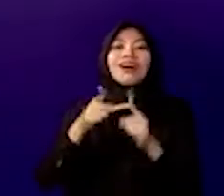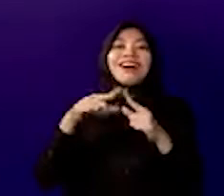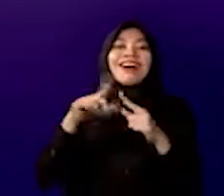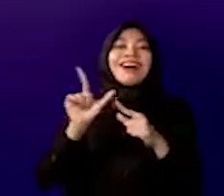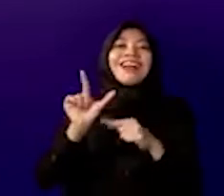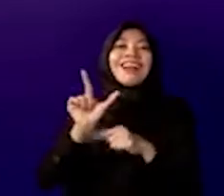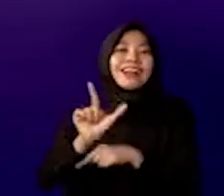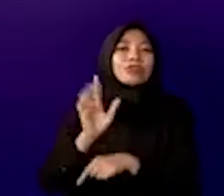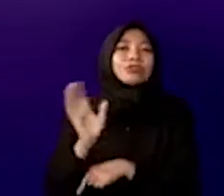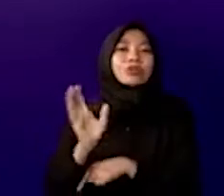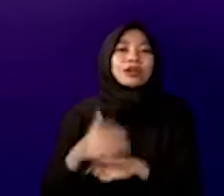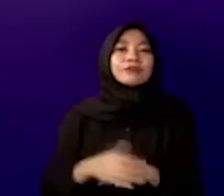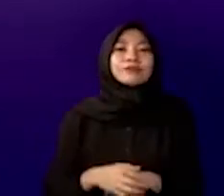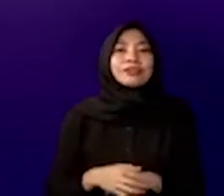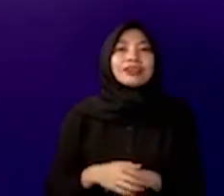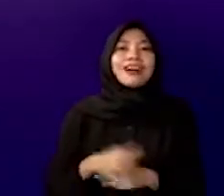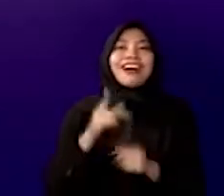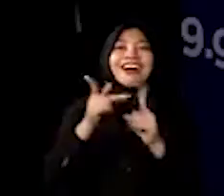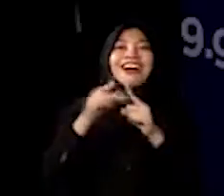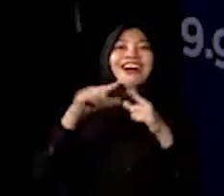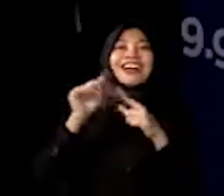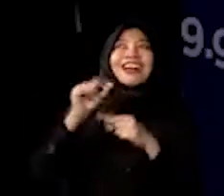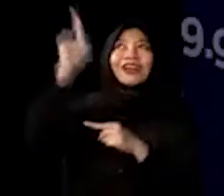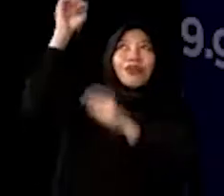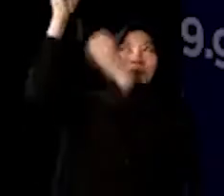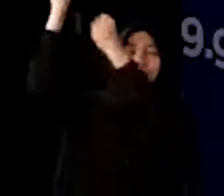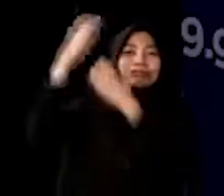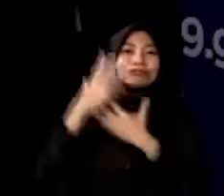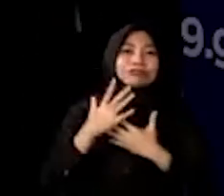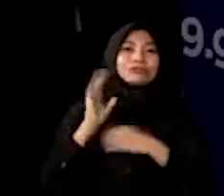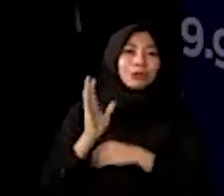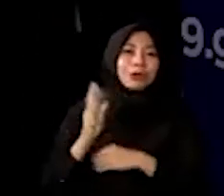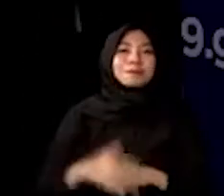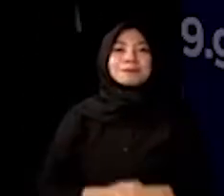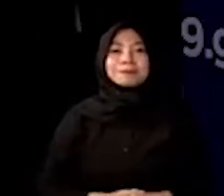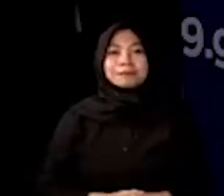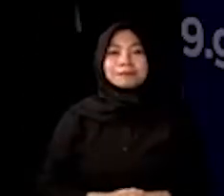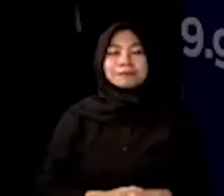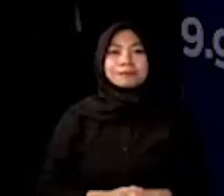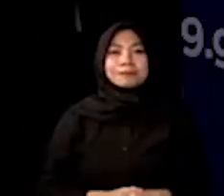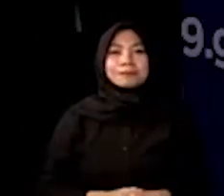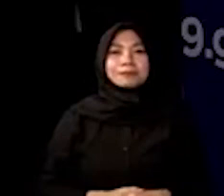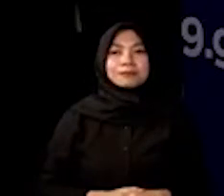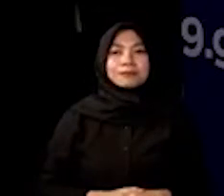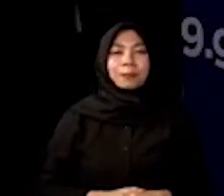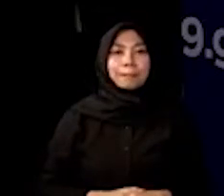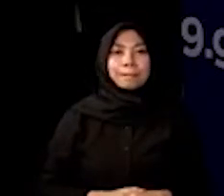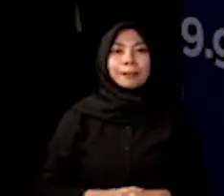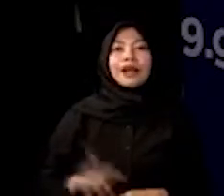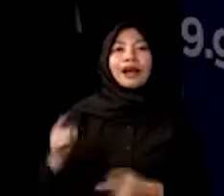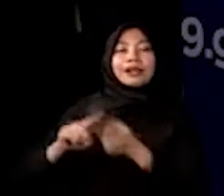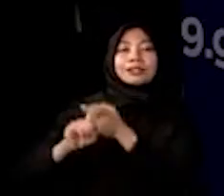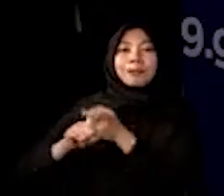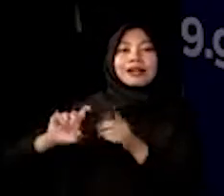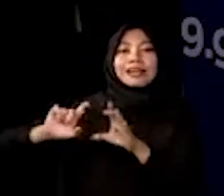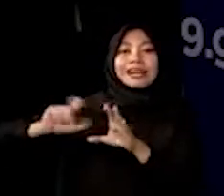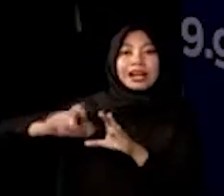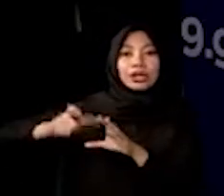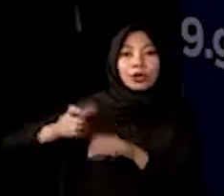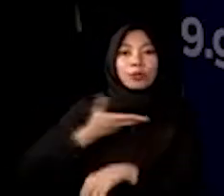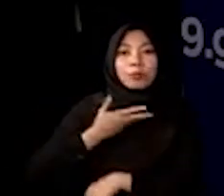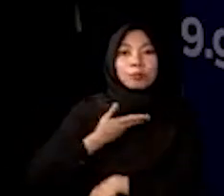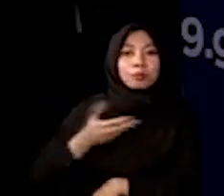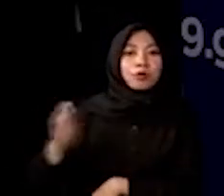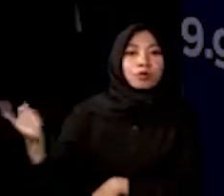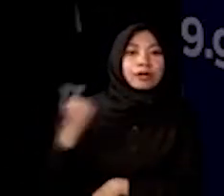baik tadi ada halan thyiban pakiban baik tadi ada satu lagi teman dari radio yang mau bertanya secara